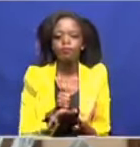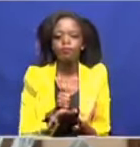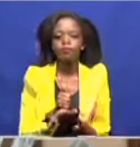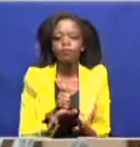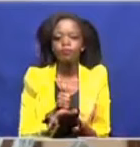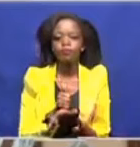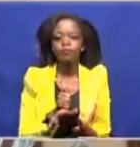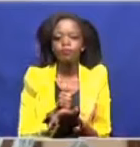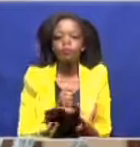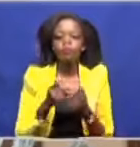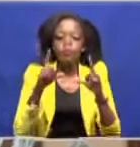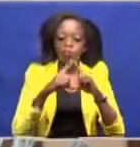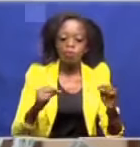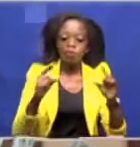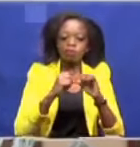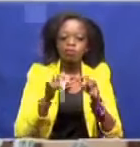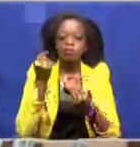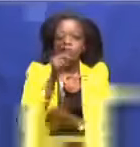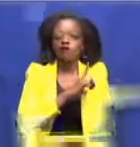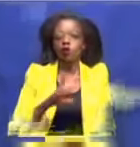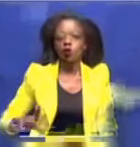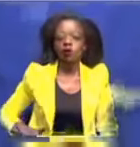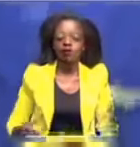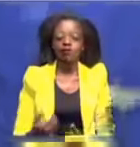Neno la Bwana.